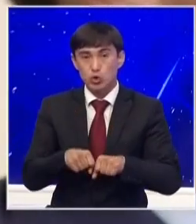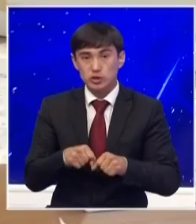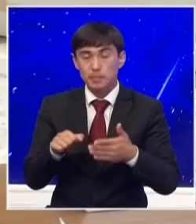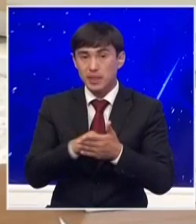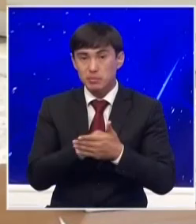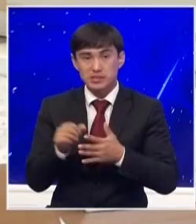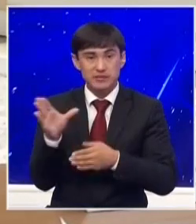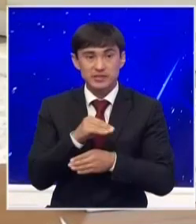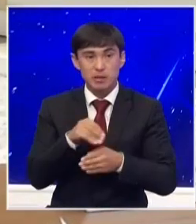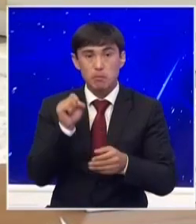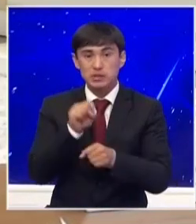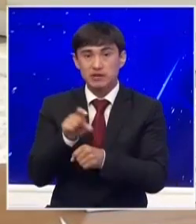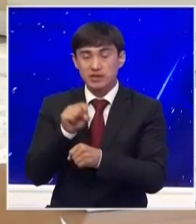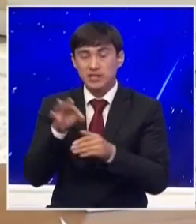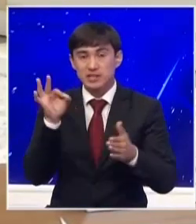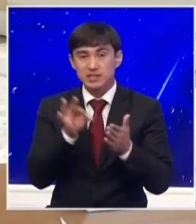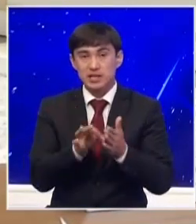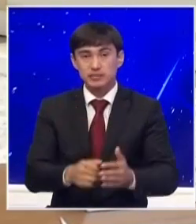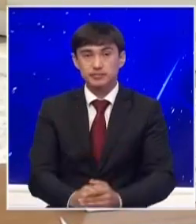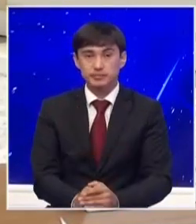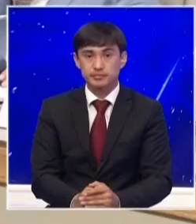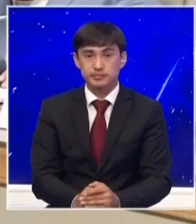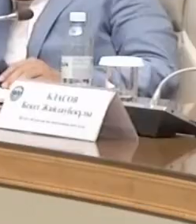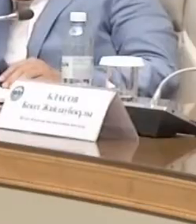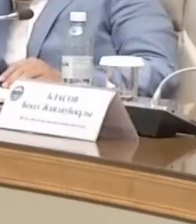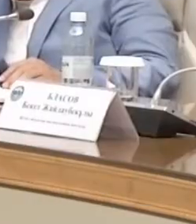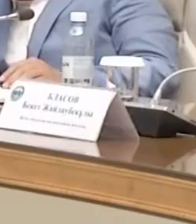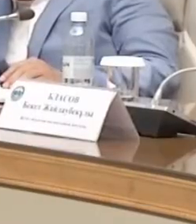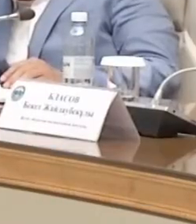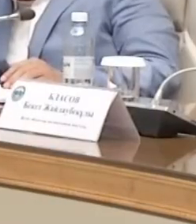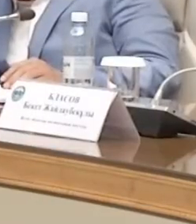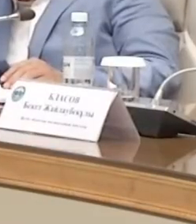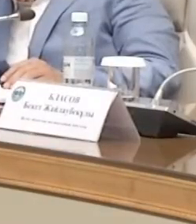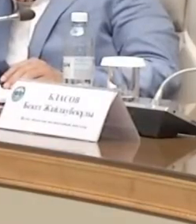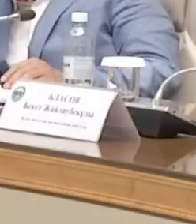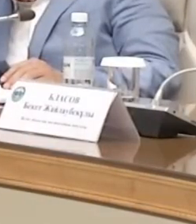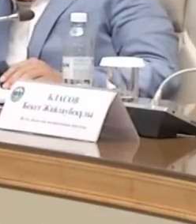добиться всех поставленных целей. Аида Ахметова, Жасулан Шенкендже, телеканал ЖТСУ.